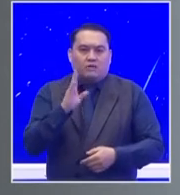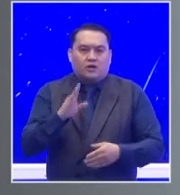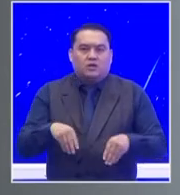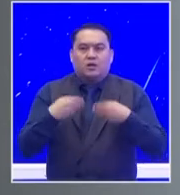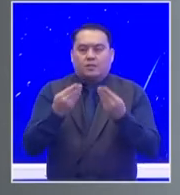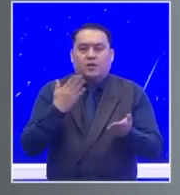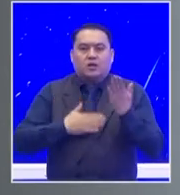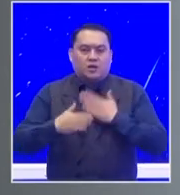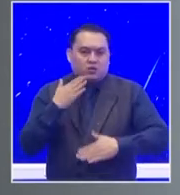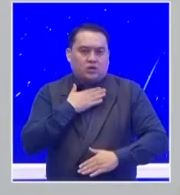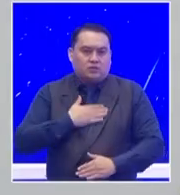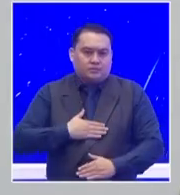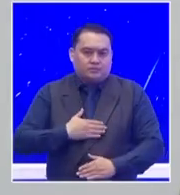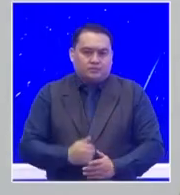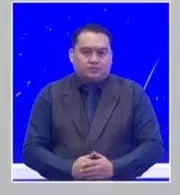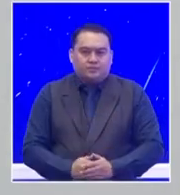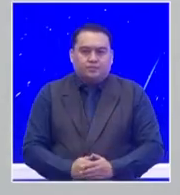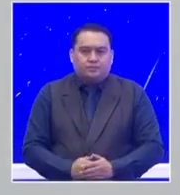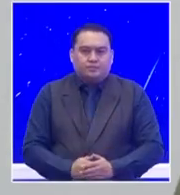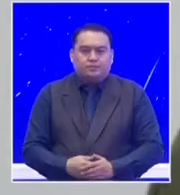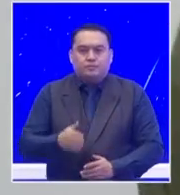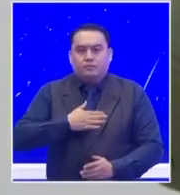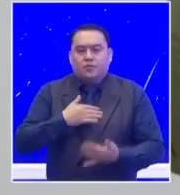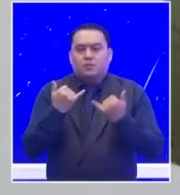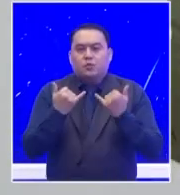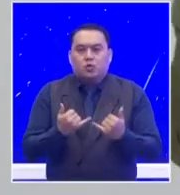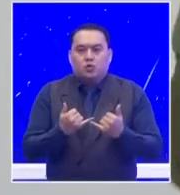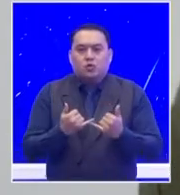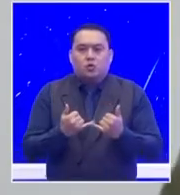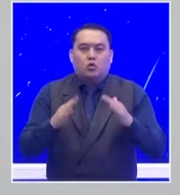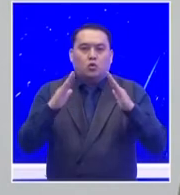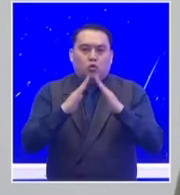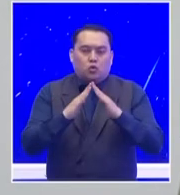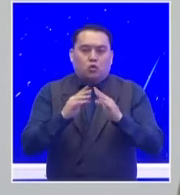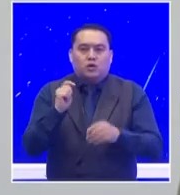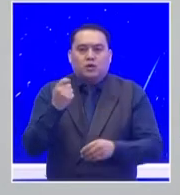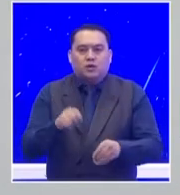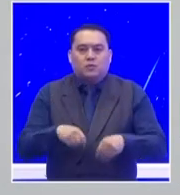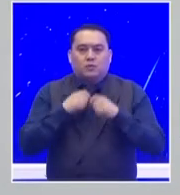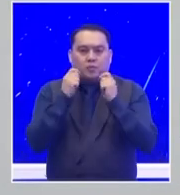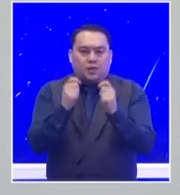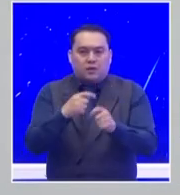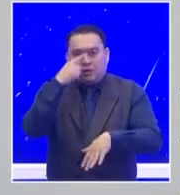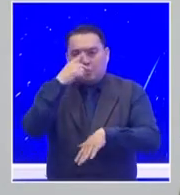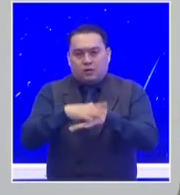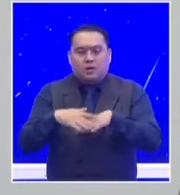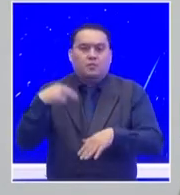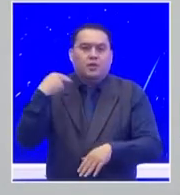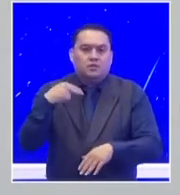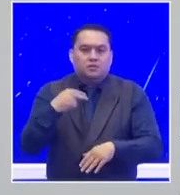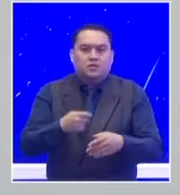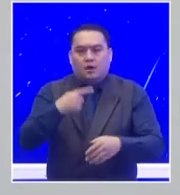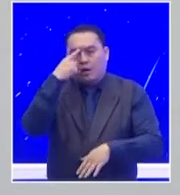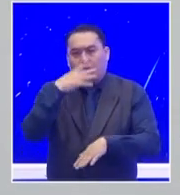Отанасы дән риза. Міне жолдас мекеміз бүгін үйдің кілтін алдық, өте қуаныштымыз. Елбасымызға ризамыз.